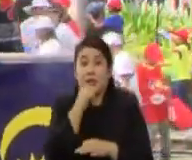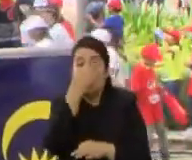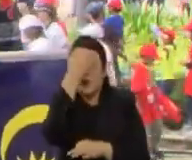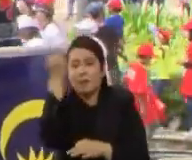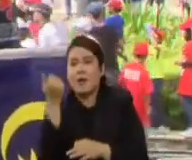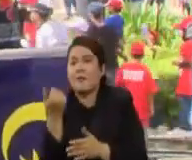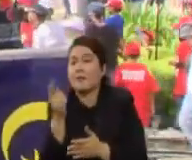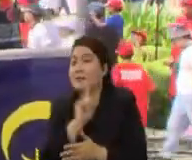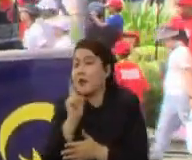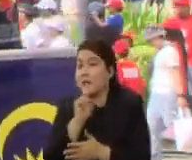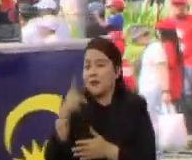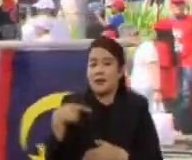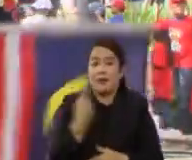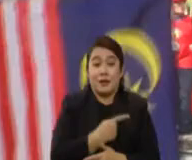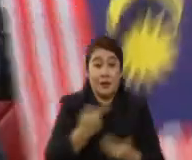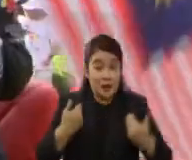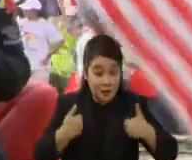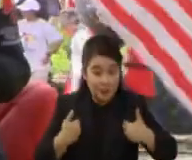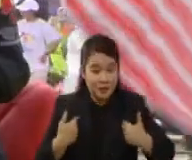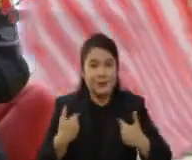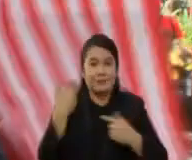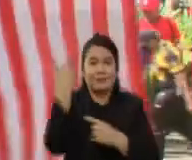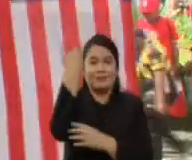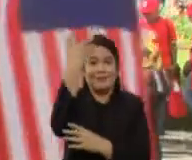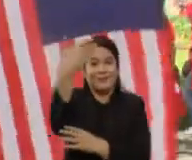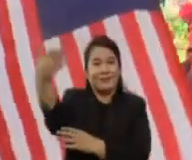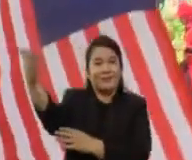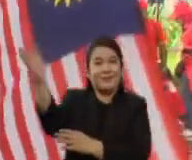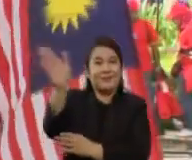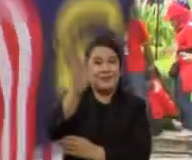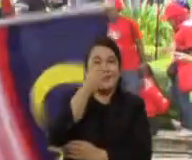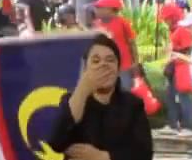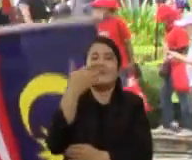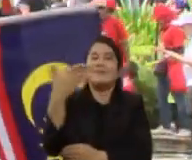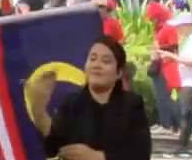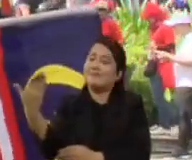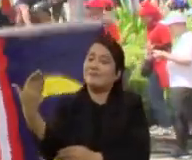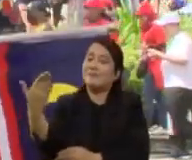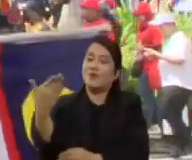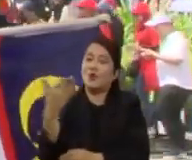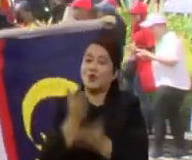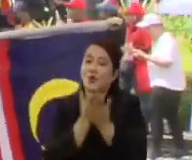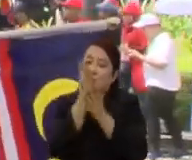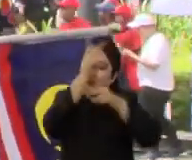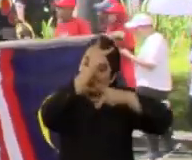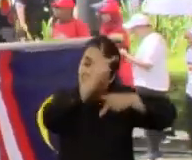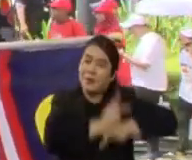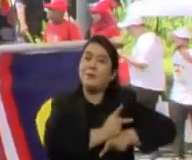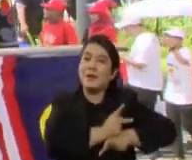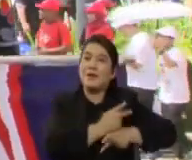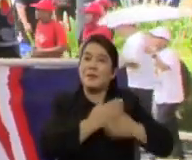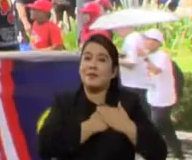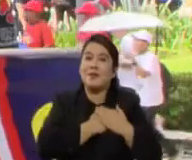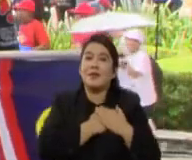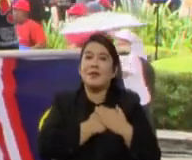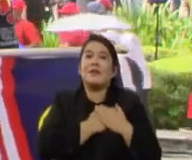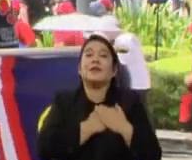di mana saja kita berada, jalur gemilang terus tersemat di dalam jiwa. Ingat,